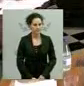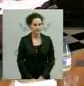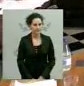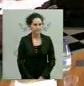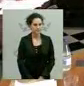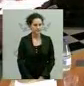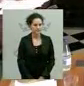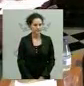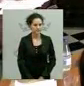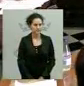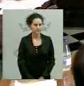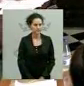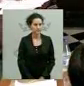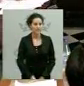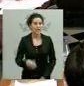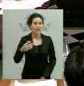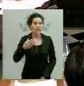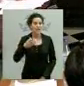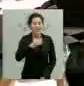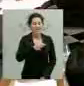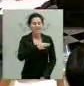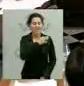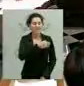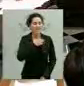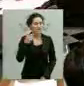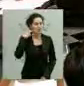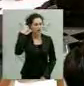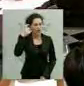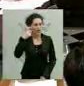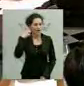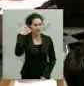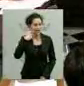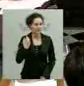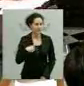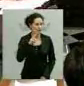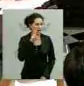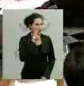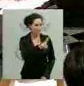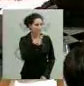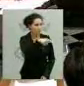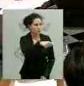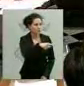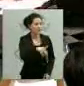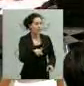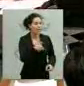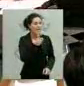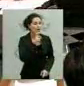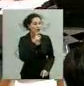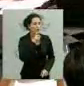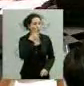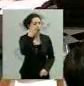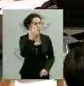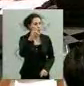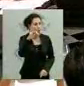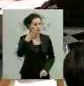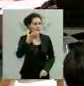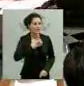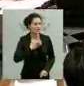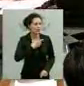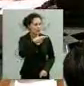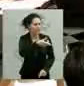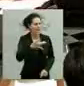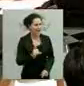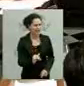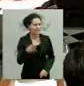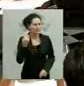Senyora Calvo, miri, vostè ha tingut el que cap balda, ni el senyor Isé entendrà, cap balda la democràcia hi va tenir, que va ser